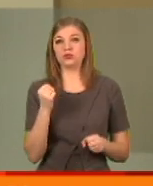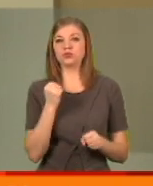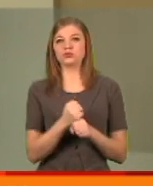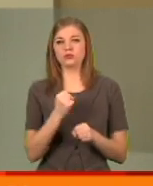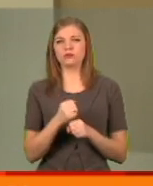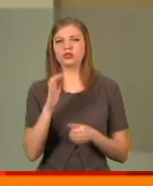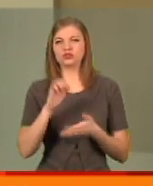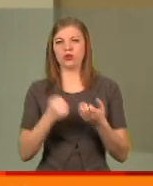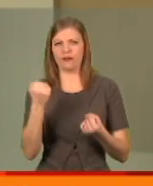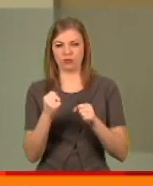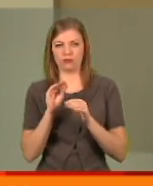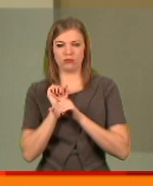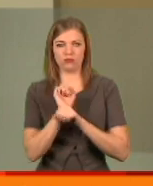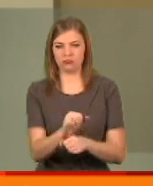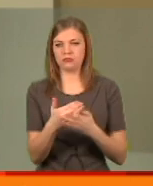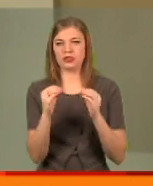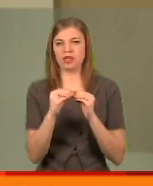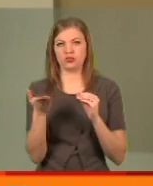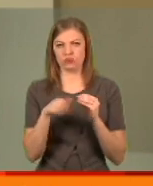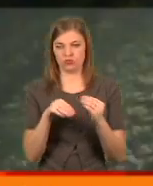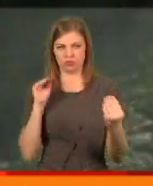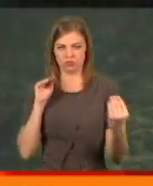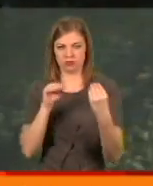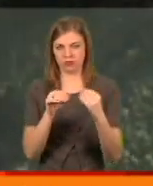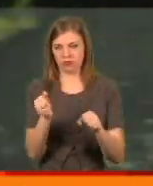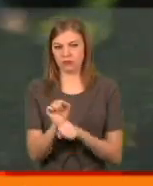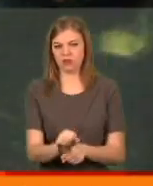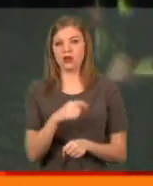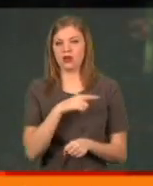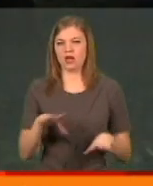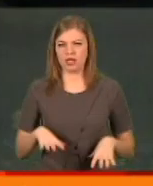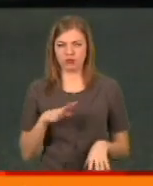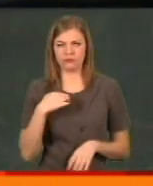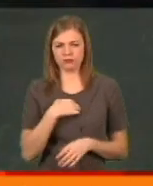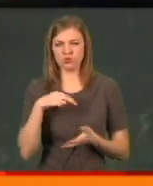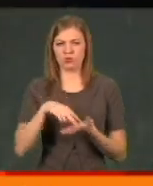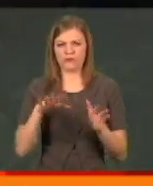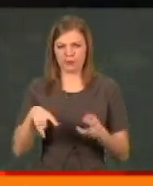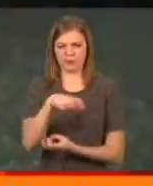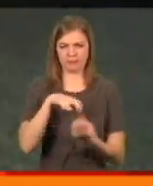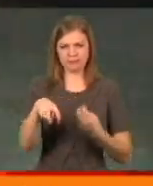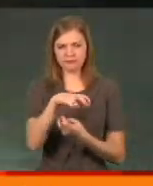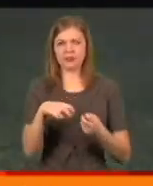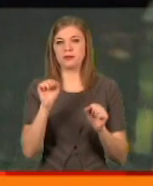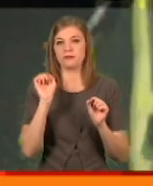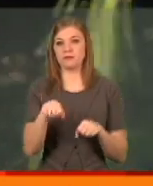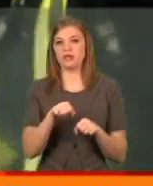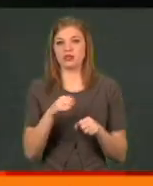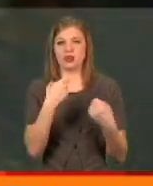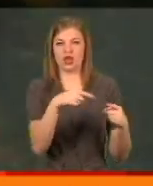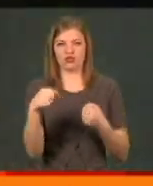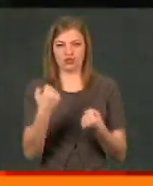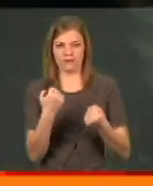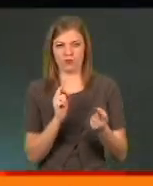Зробилася черга з автомобілів, близько 10 автомобілів з кожної сторони. Кінь був агресивний, він стояв на місці, крутився, міг вискочити на інші